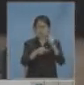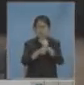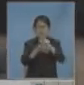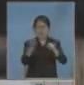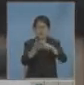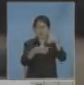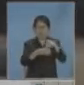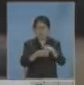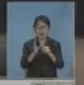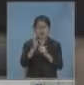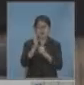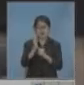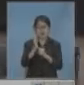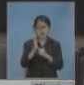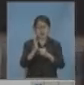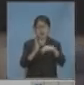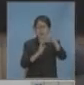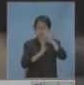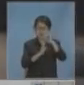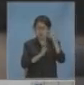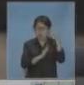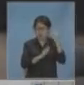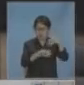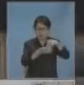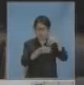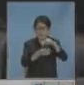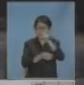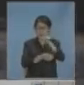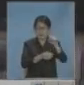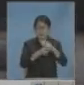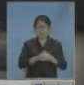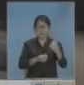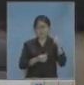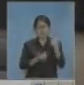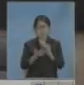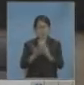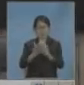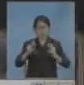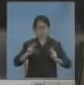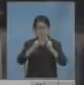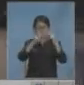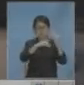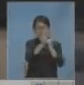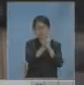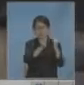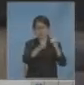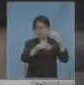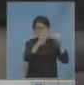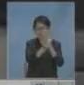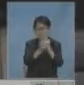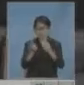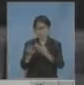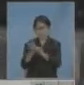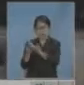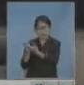การเลือกตั้งซ่อมที่จังหวัดเชียงใหม่ที่ผ่านมาเป็นต้นก็มีการนำเงินของกระทรวงการพัฒนาสังคมและความมั่นคงของมนุษย์ไปแจ